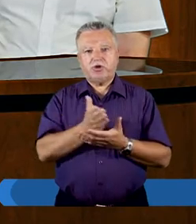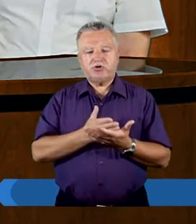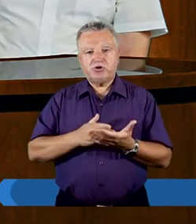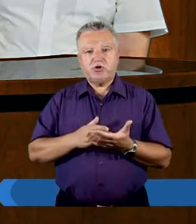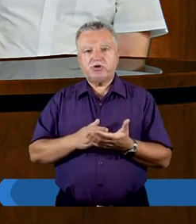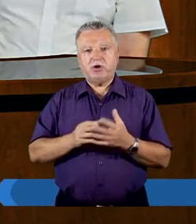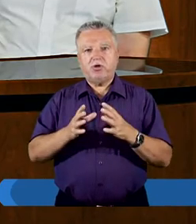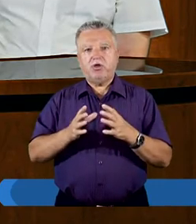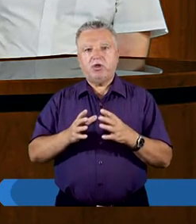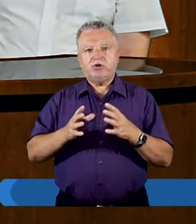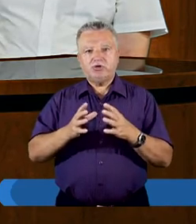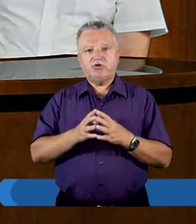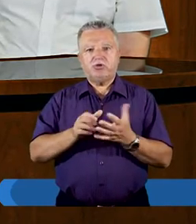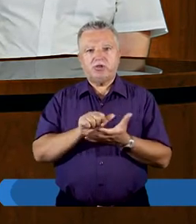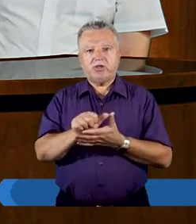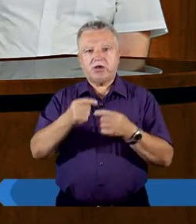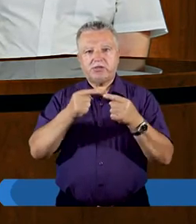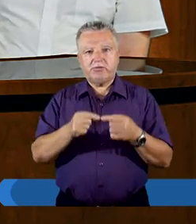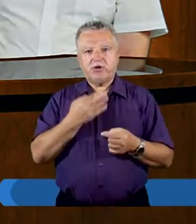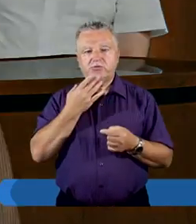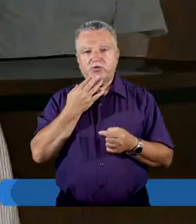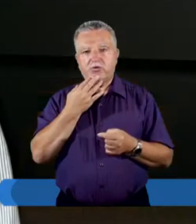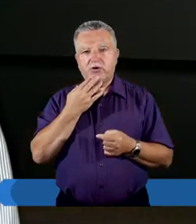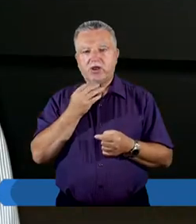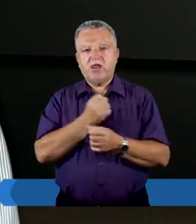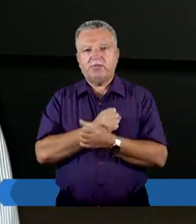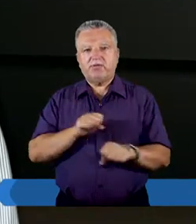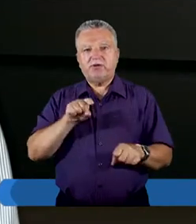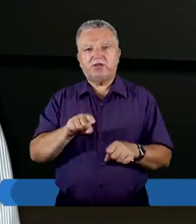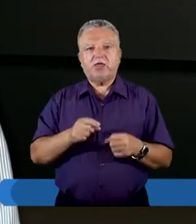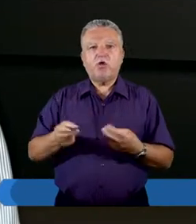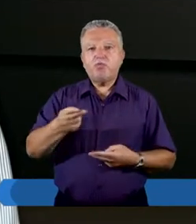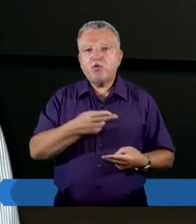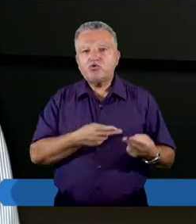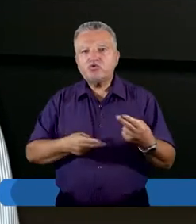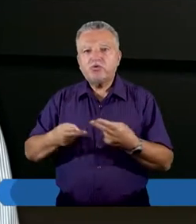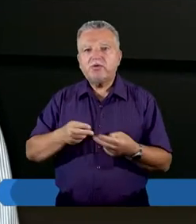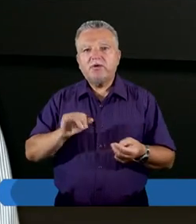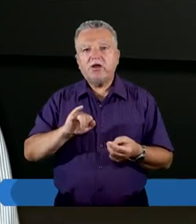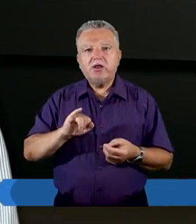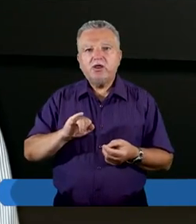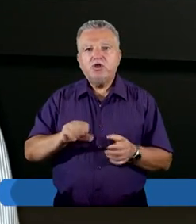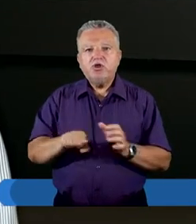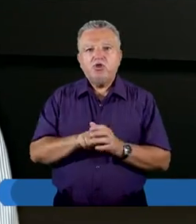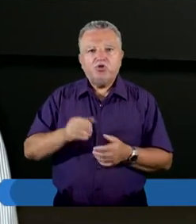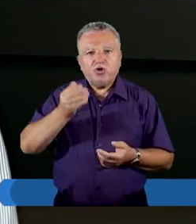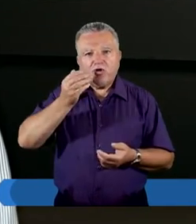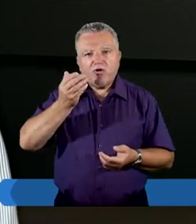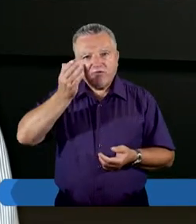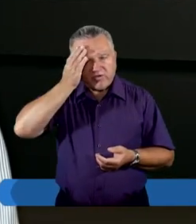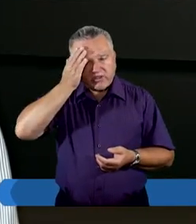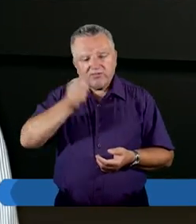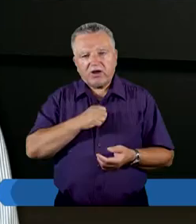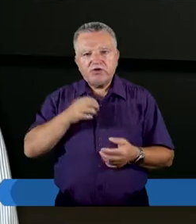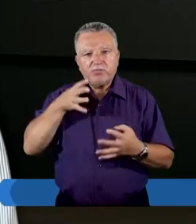werset 10-11, mówi: zbawienia tego poszukiwali i wywiadywali się o nie